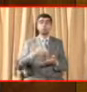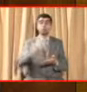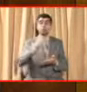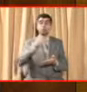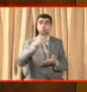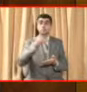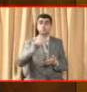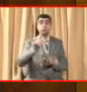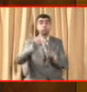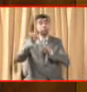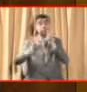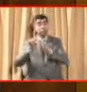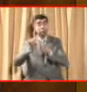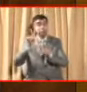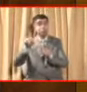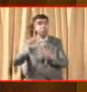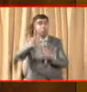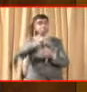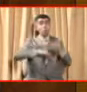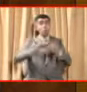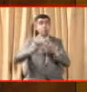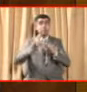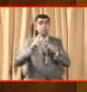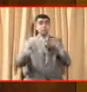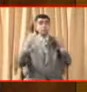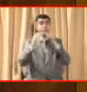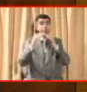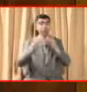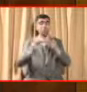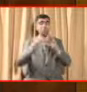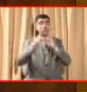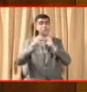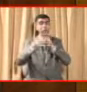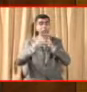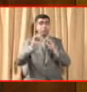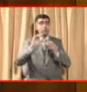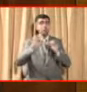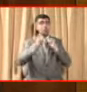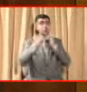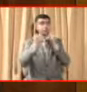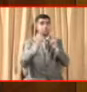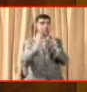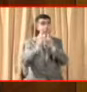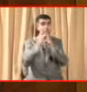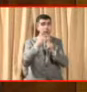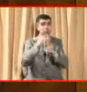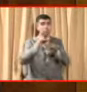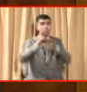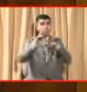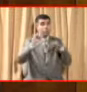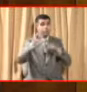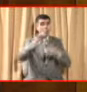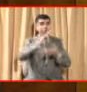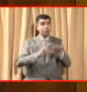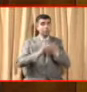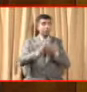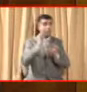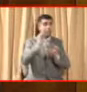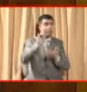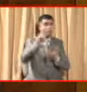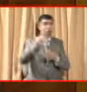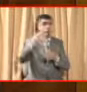للطرفان إمكانية إجراء مشاورات في أي وقت بشأن القواعد القياسية الخاصة بالسلامة لدى الطرف المتعاقد الآخر